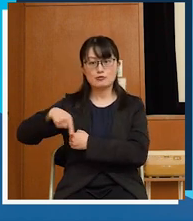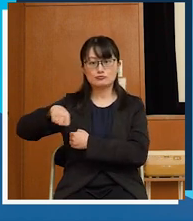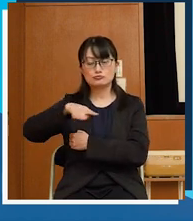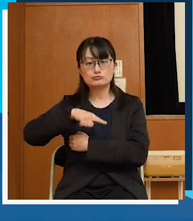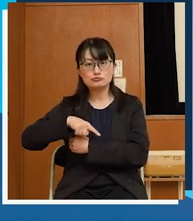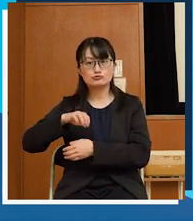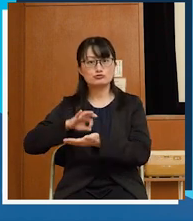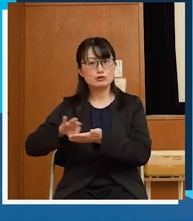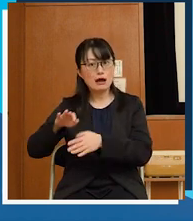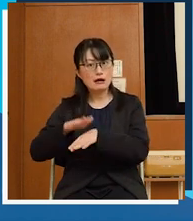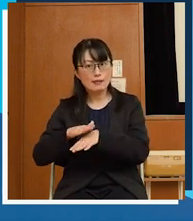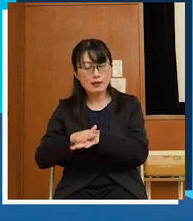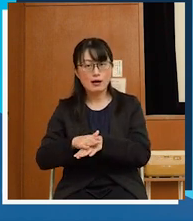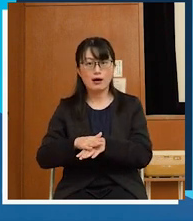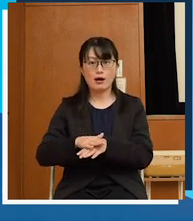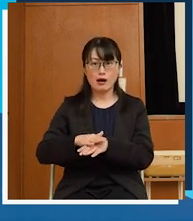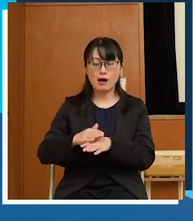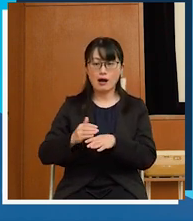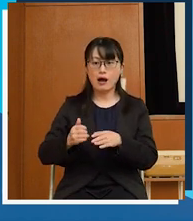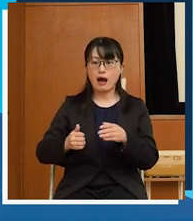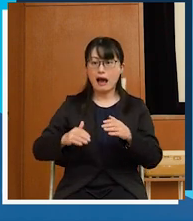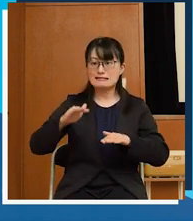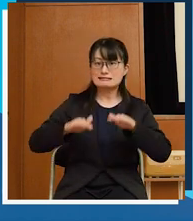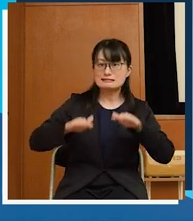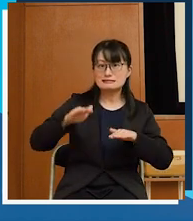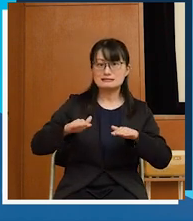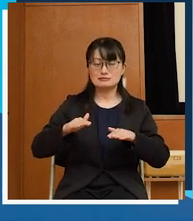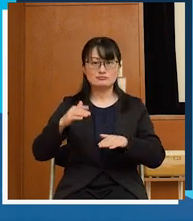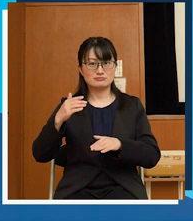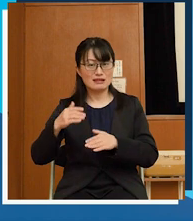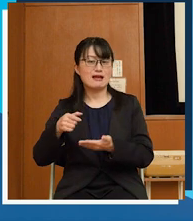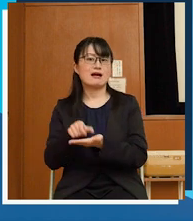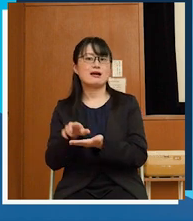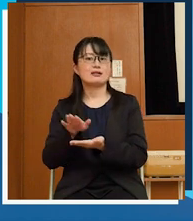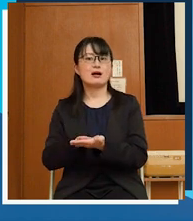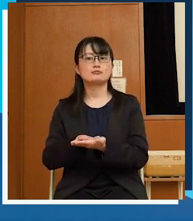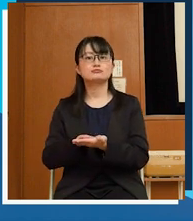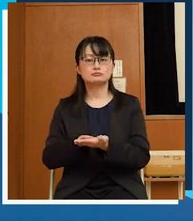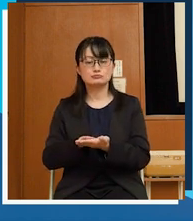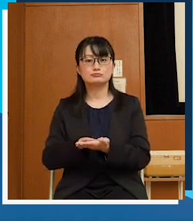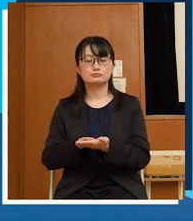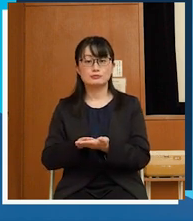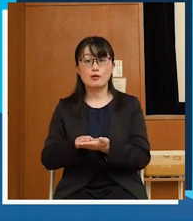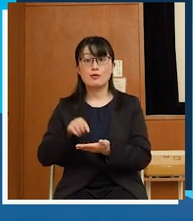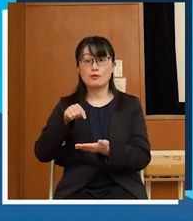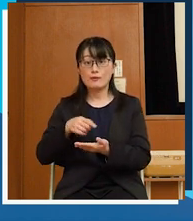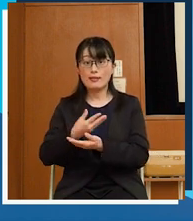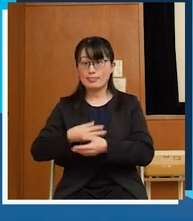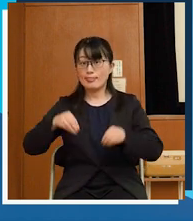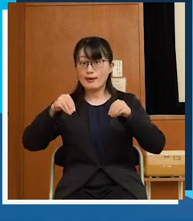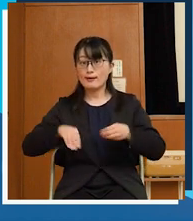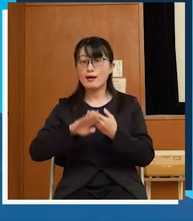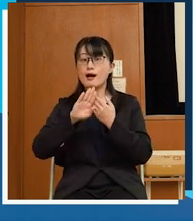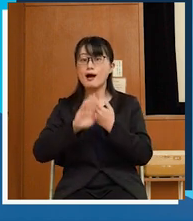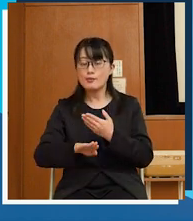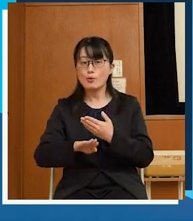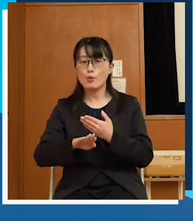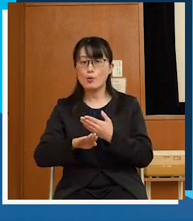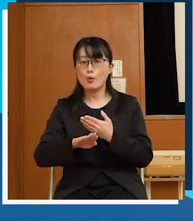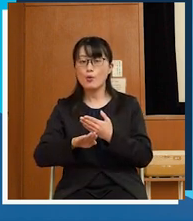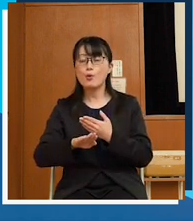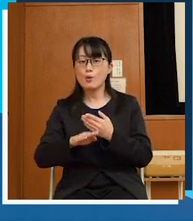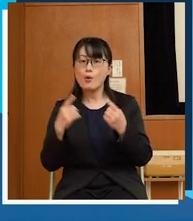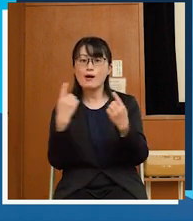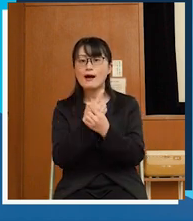られている条約です日米地協定は実は締結から1度も正式に改正されないまま